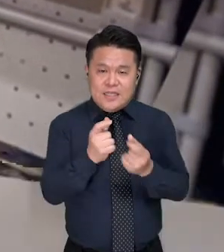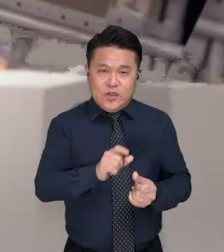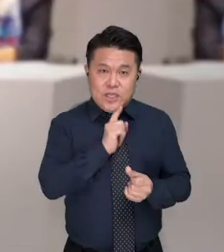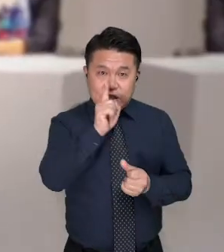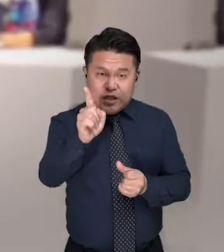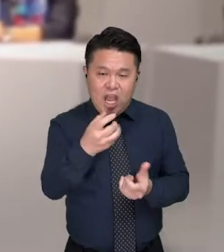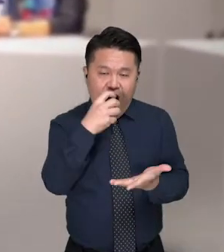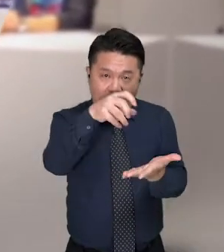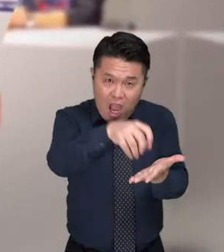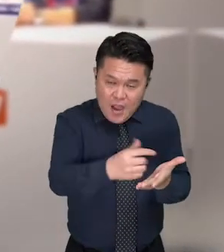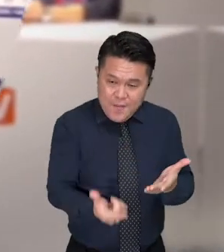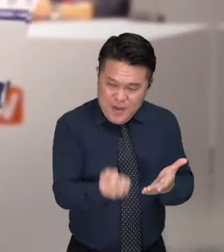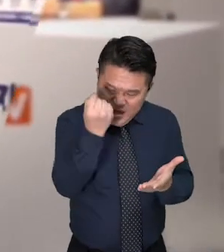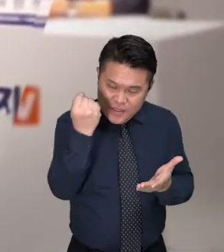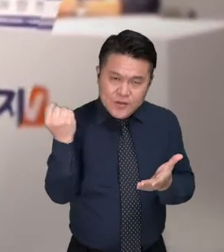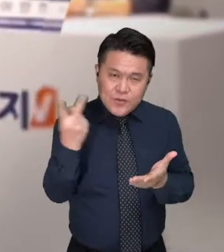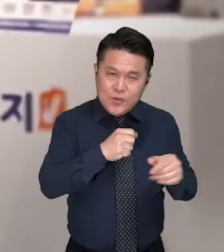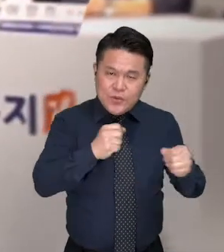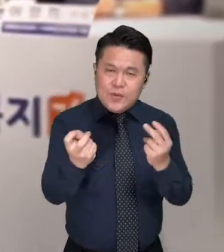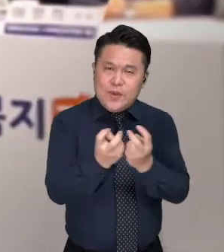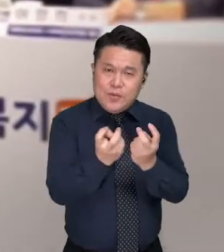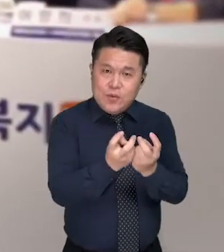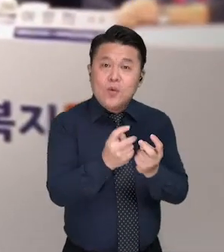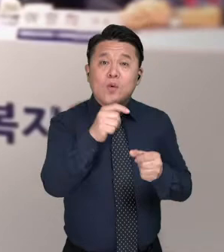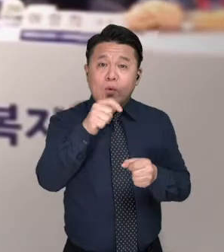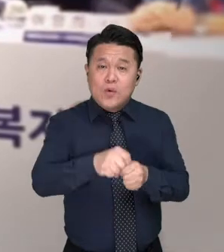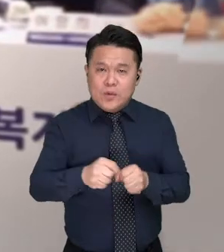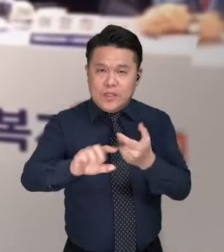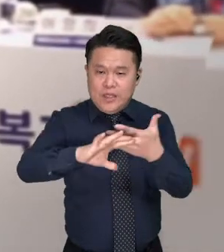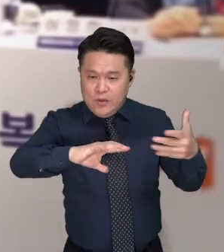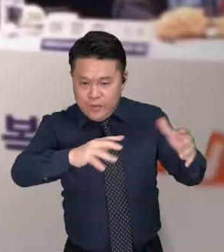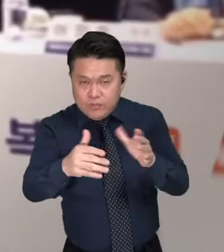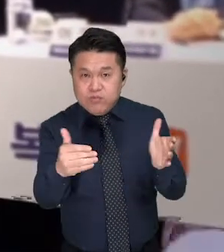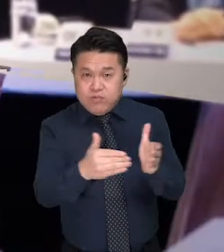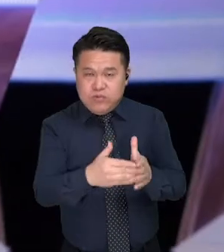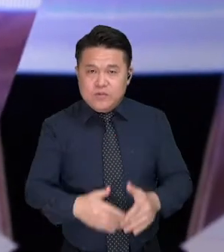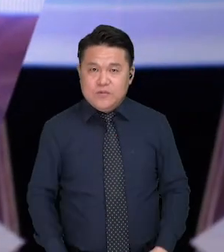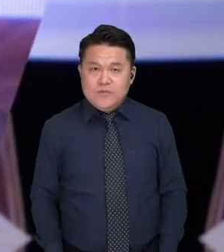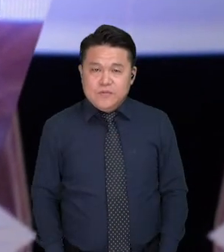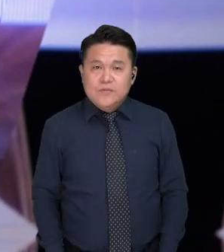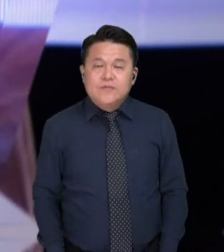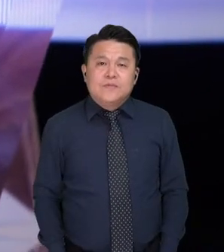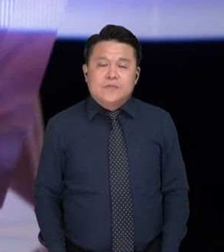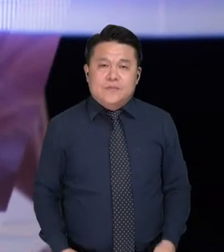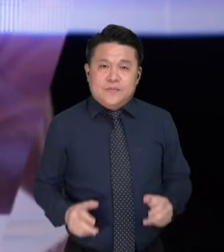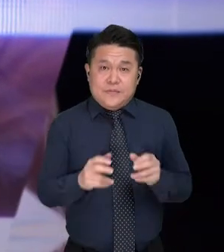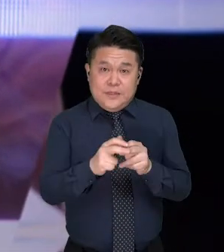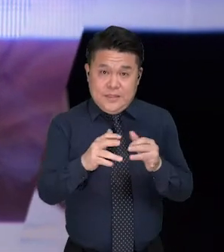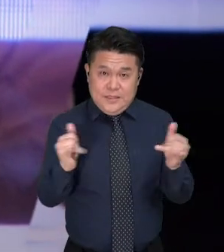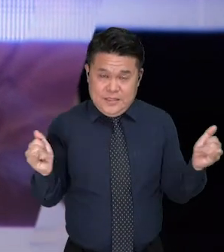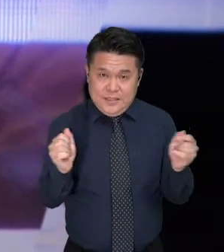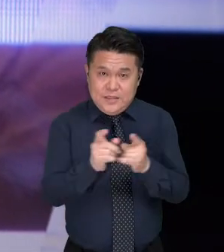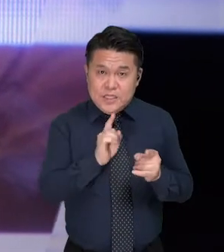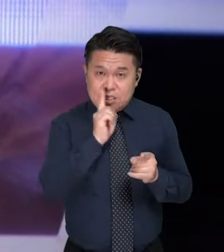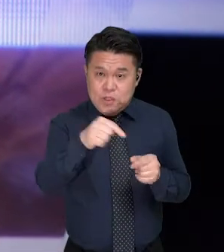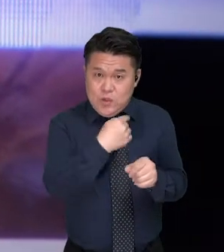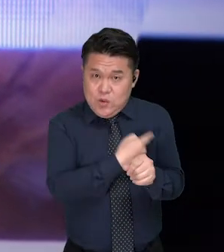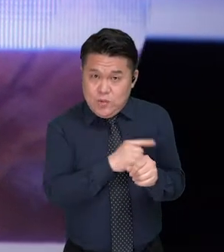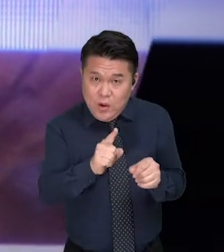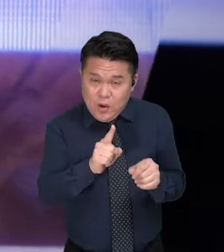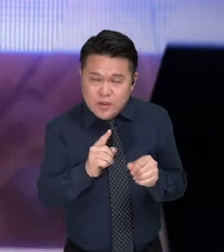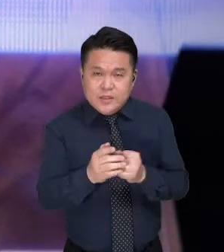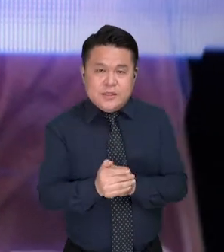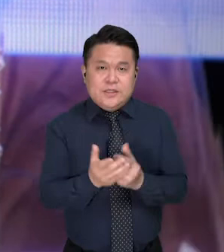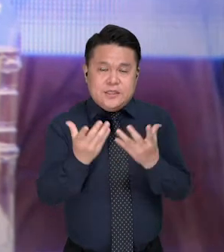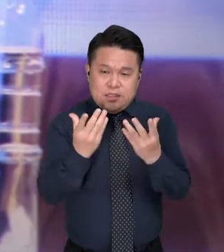및 선제적 실효 방안 마련을 위한 국제 포럼을 진행하였는데요. CRPD는 장애인 권리협약의 영문